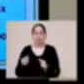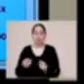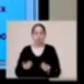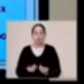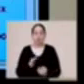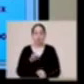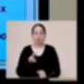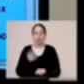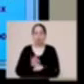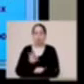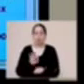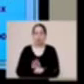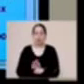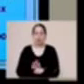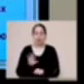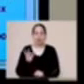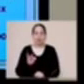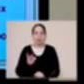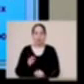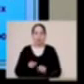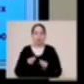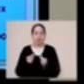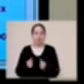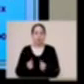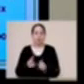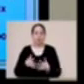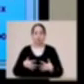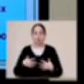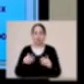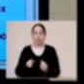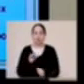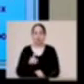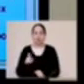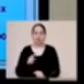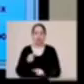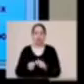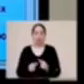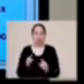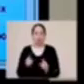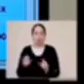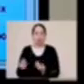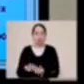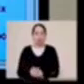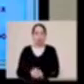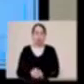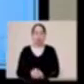животных от заболеваний и способствуют оздоровлению их потомства.